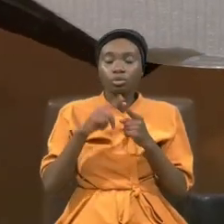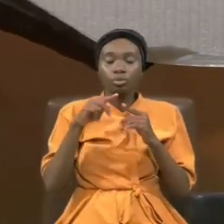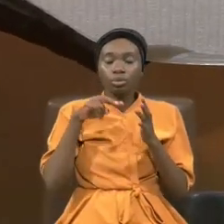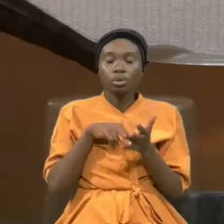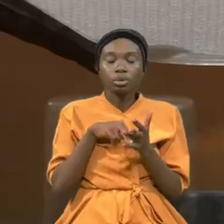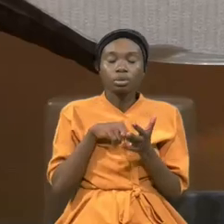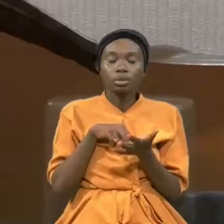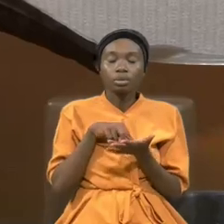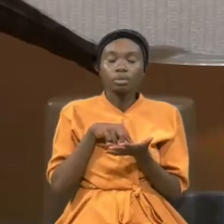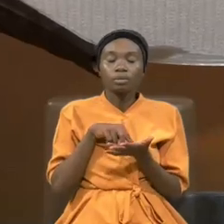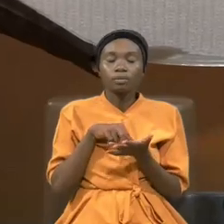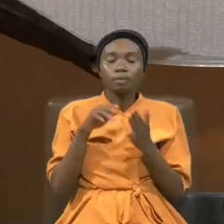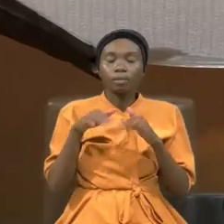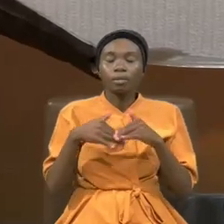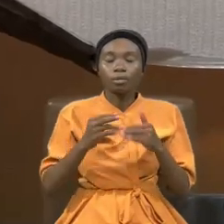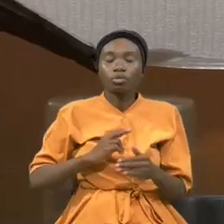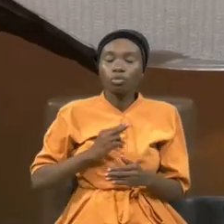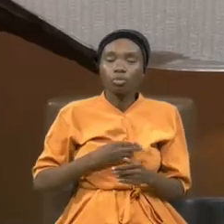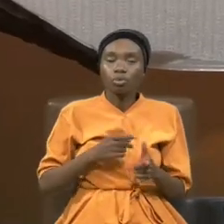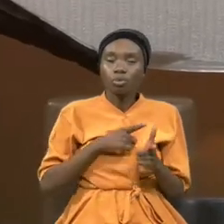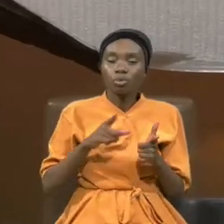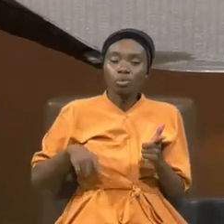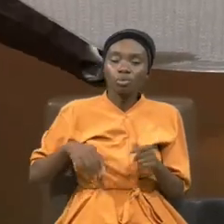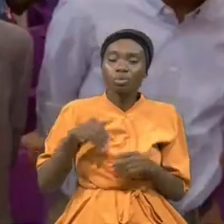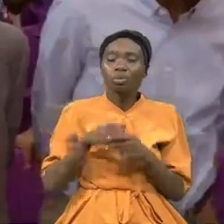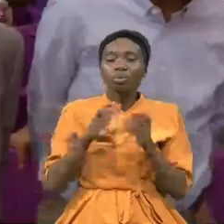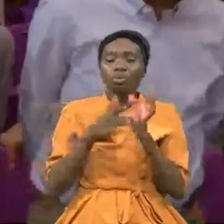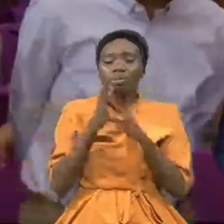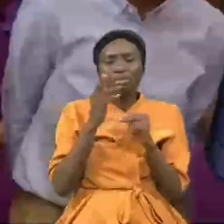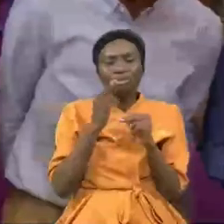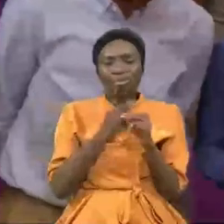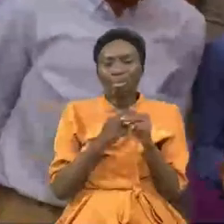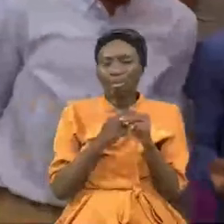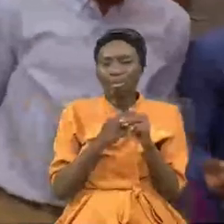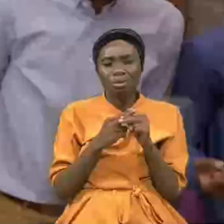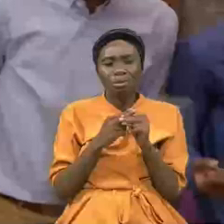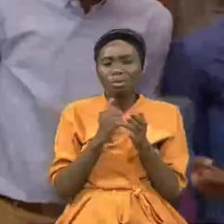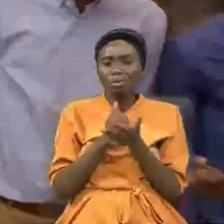pour rester ferme. Accorde-nous cela au nom de Jésus-Christ.